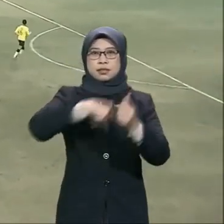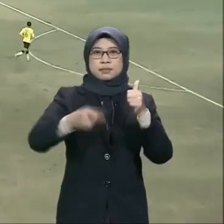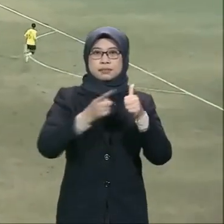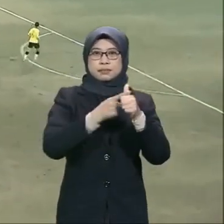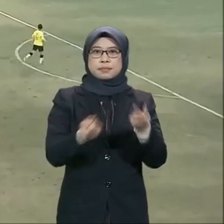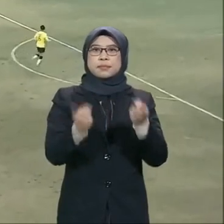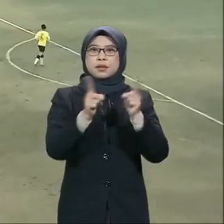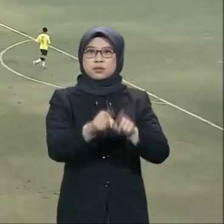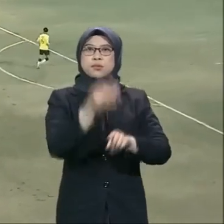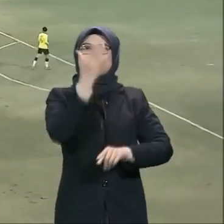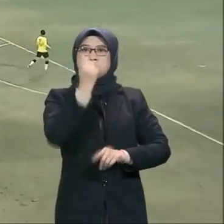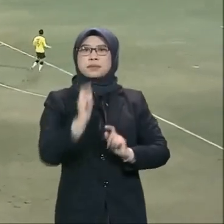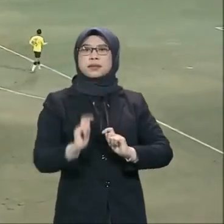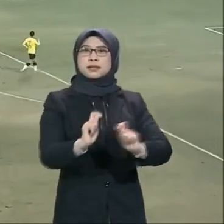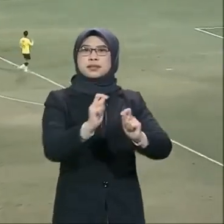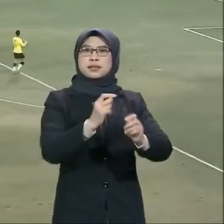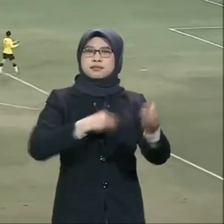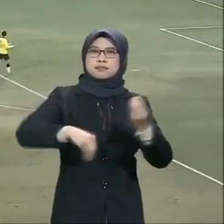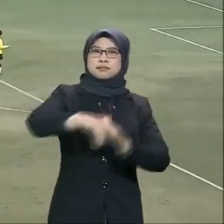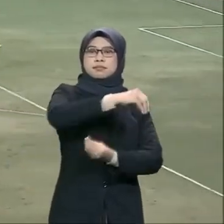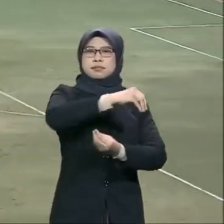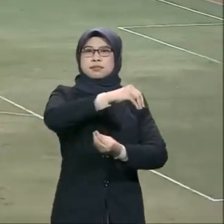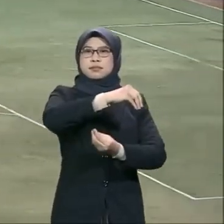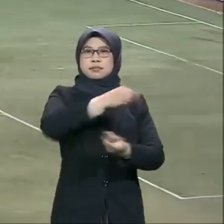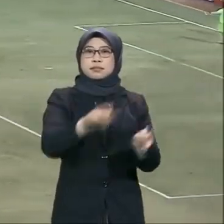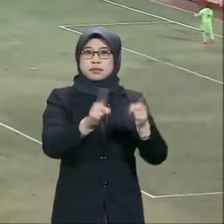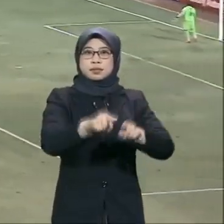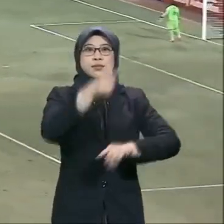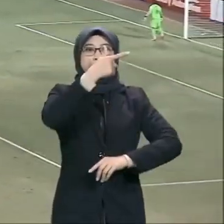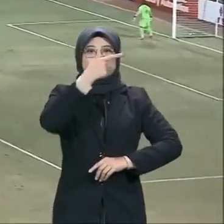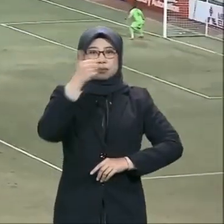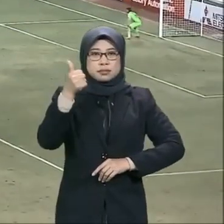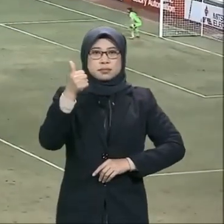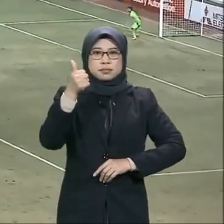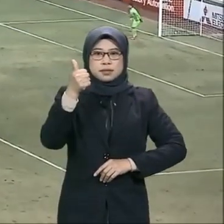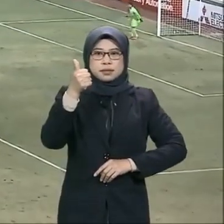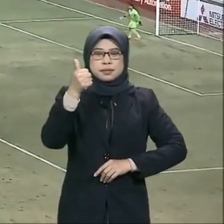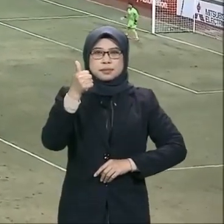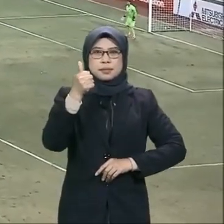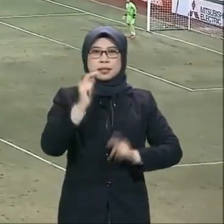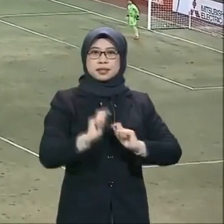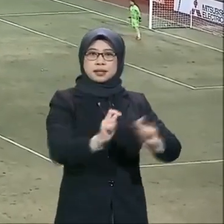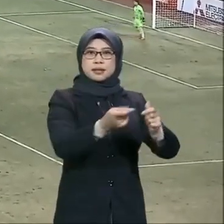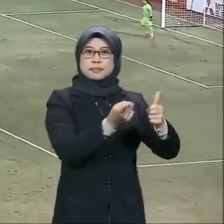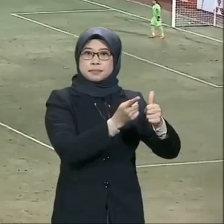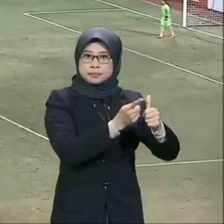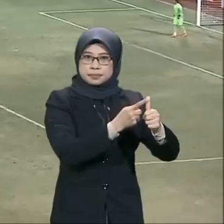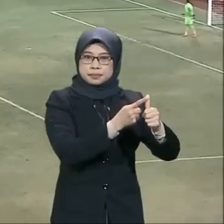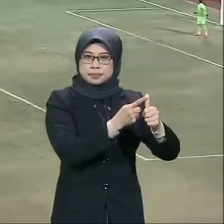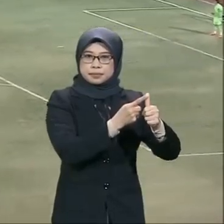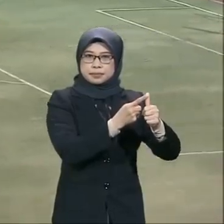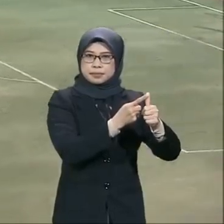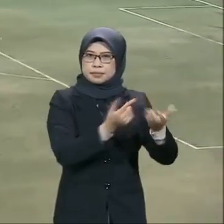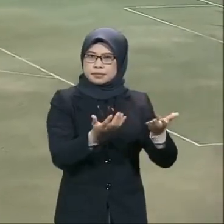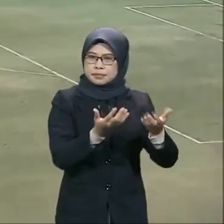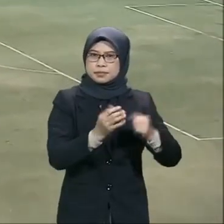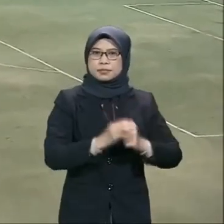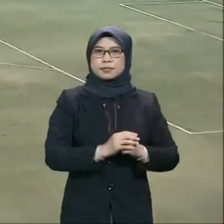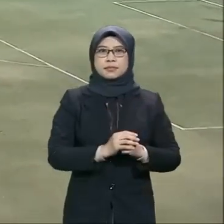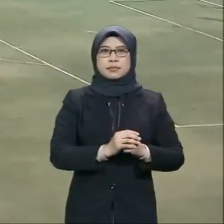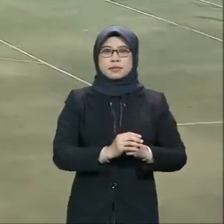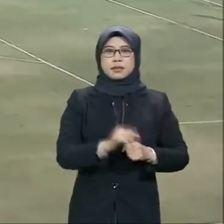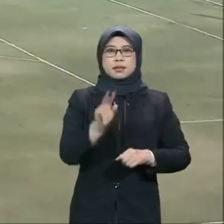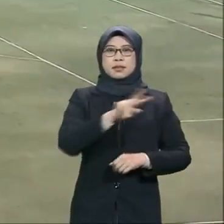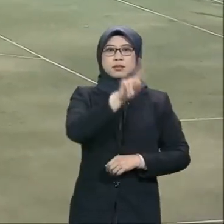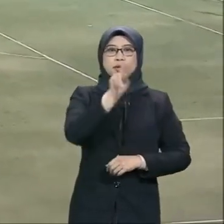berlaku. Kenapa berlaku tindak balas? Berlakunya disebabkan oleh tindakan yang pertama, iaitu di mana